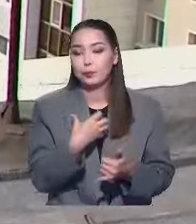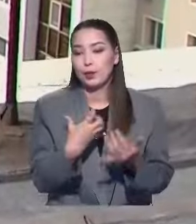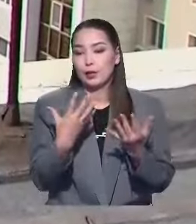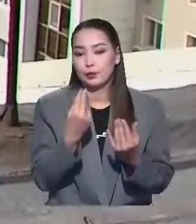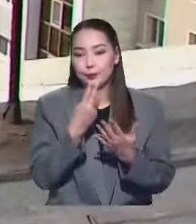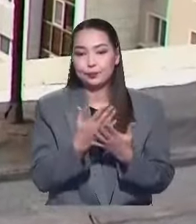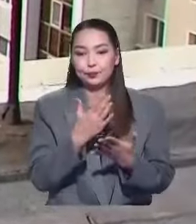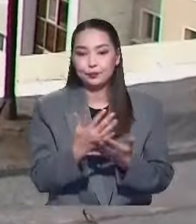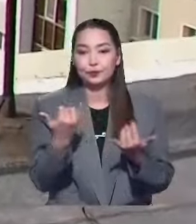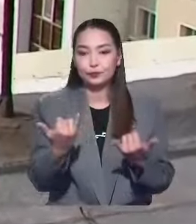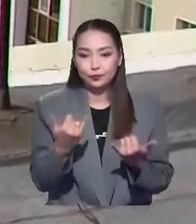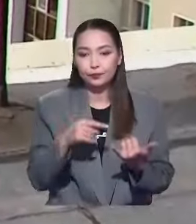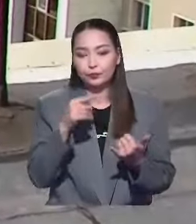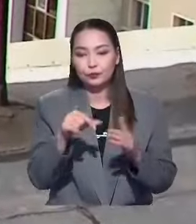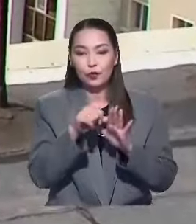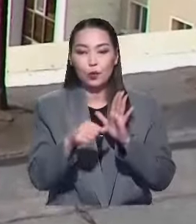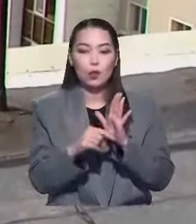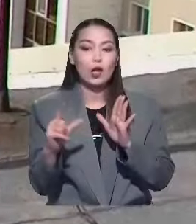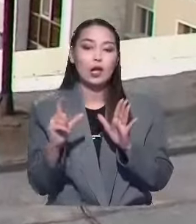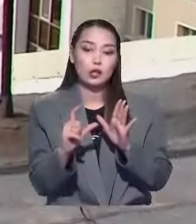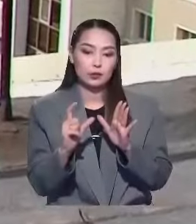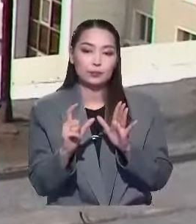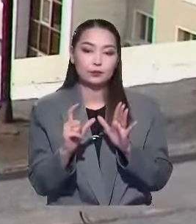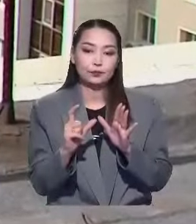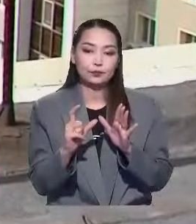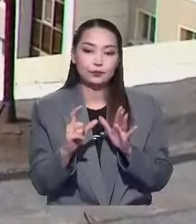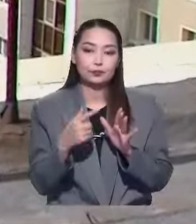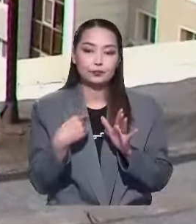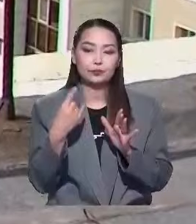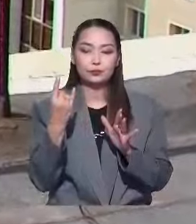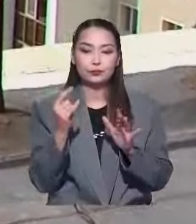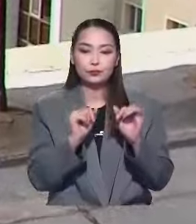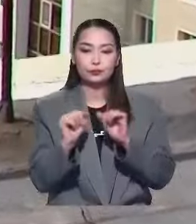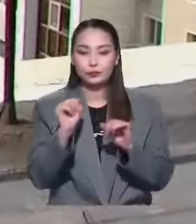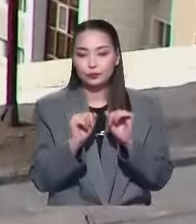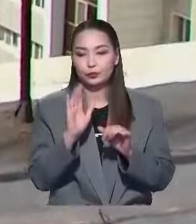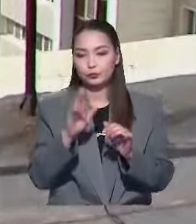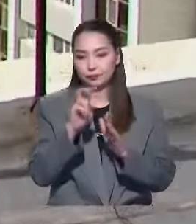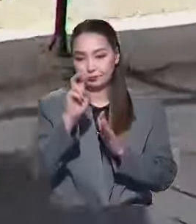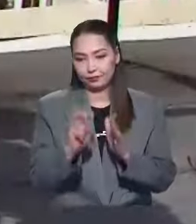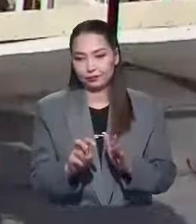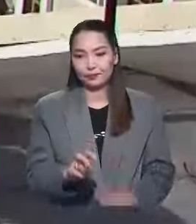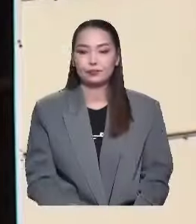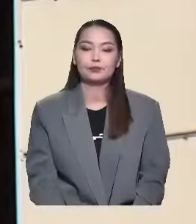жеттік. Қазір мен 16-шы қабаттан төмен қарай терезе жуу үшін түсетін боламын.